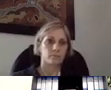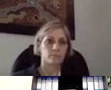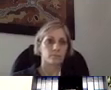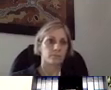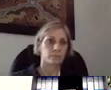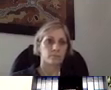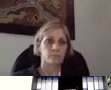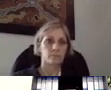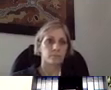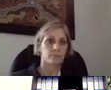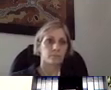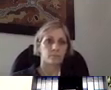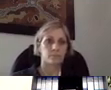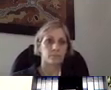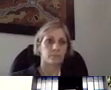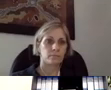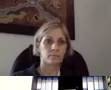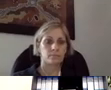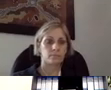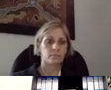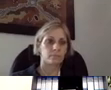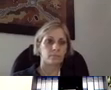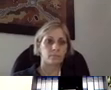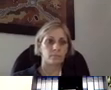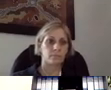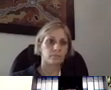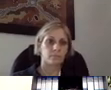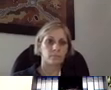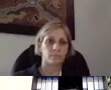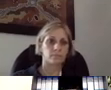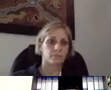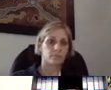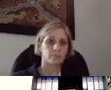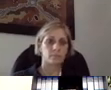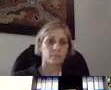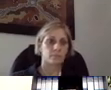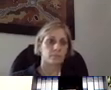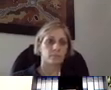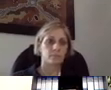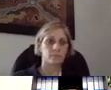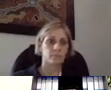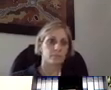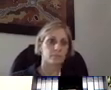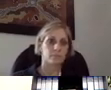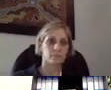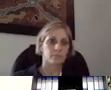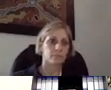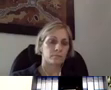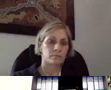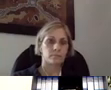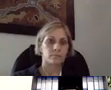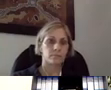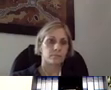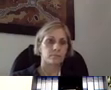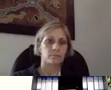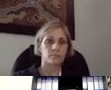marzo appunto fino al decreto eh che poi coincide comunicativamente con l'hashtag io resto a casa passando per il 22